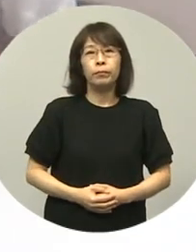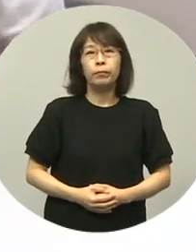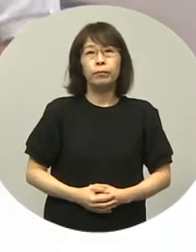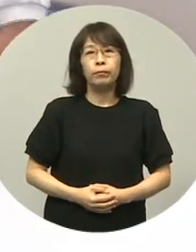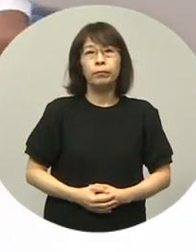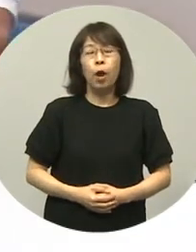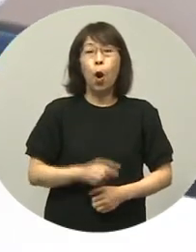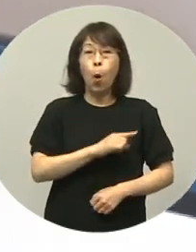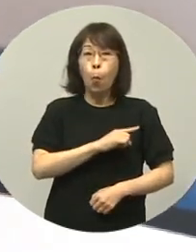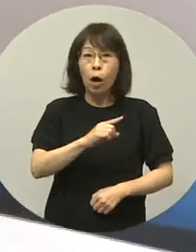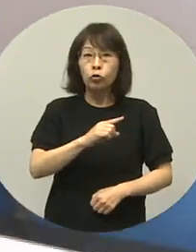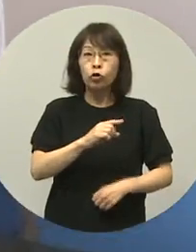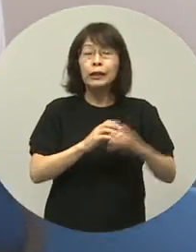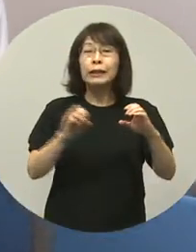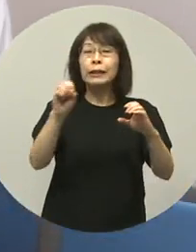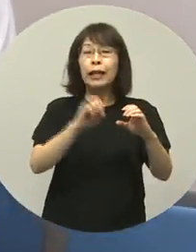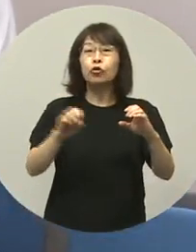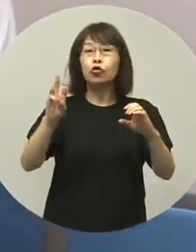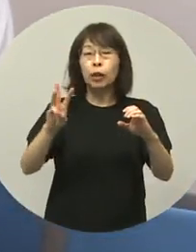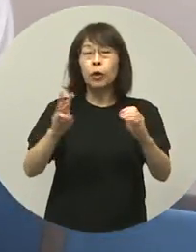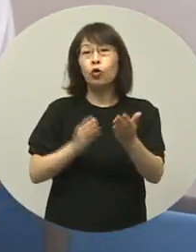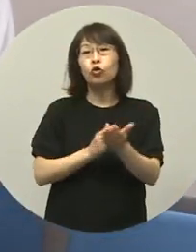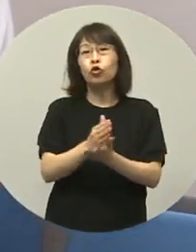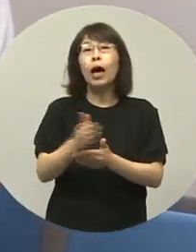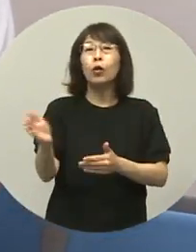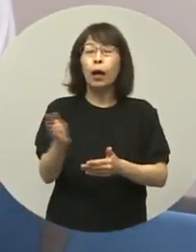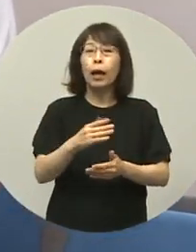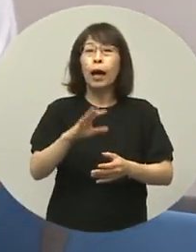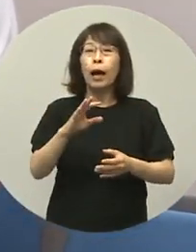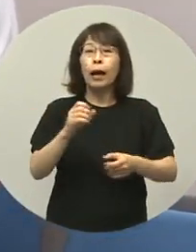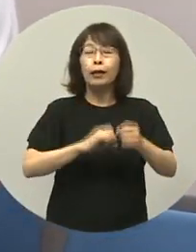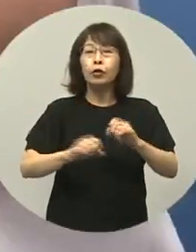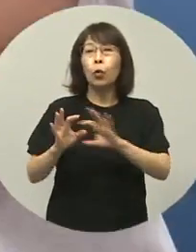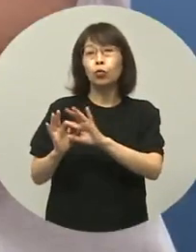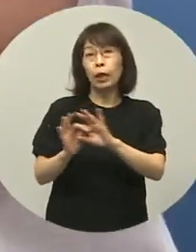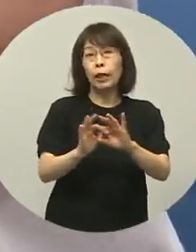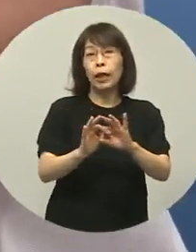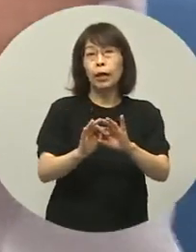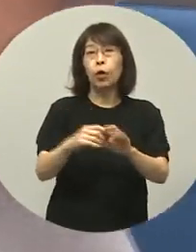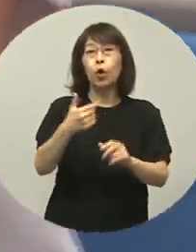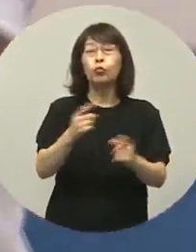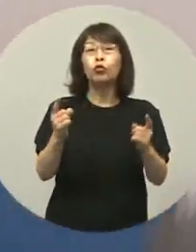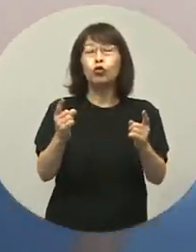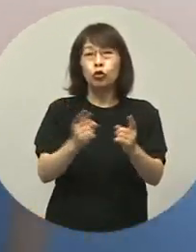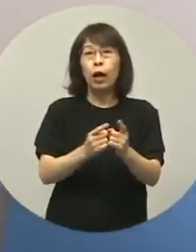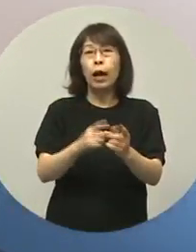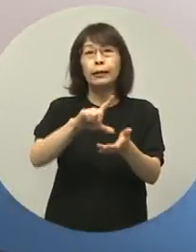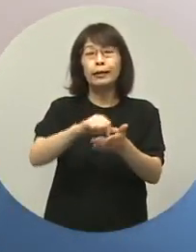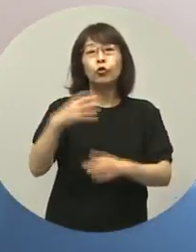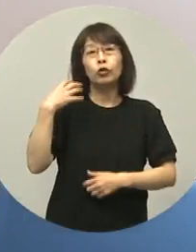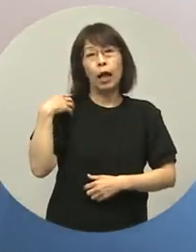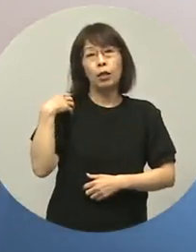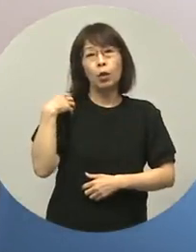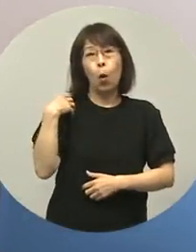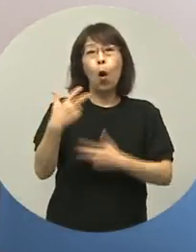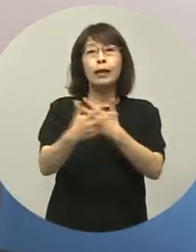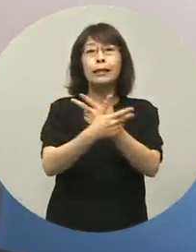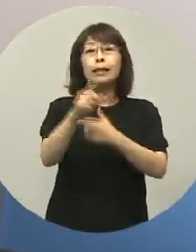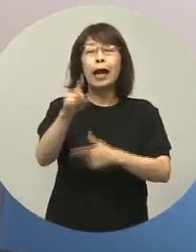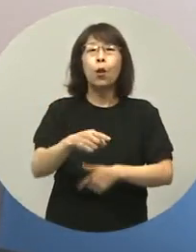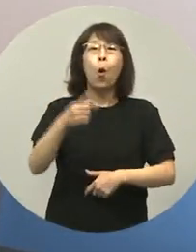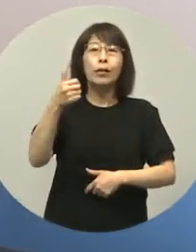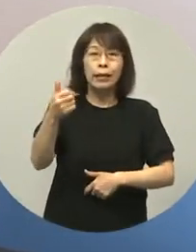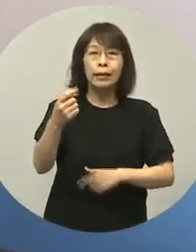ではまず CSW 発足当初から活動を続けている睦愛地区担当の北野則之さんに密着してみること